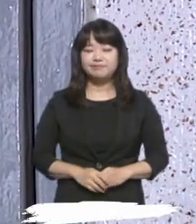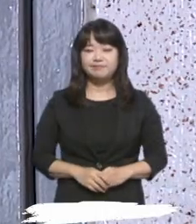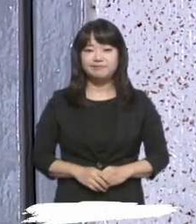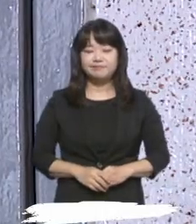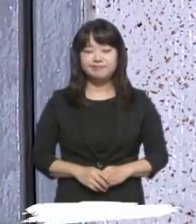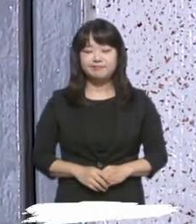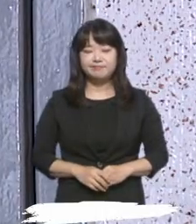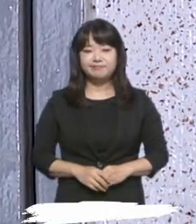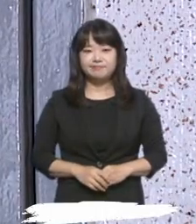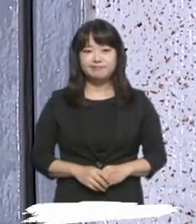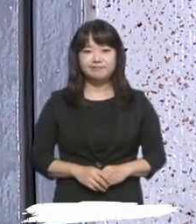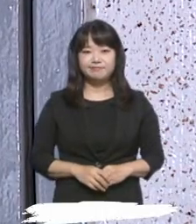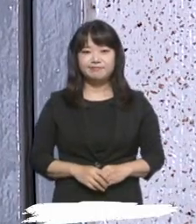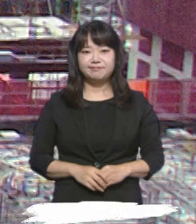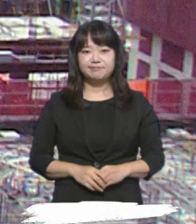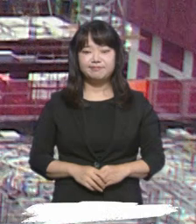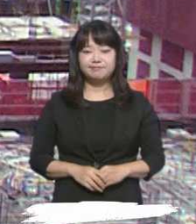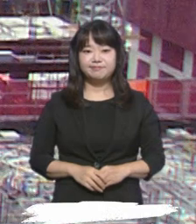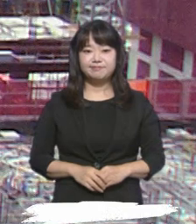뉴스 이재원입니다.